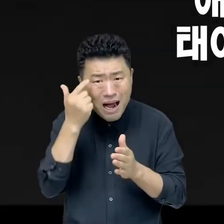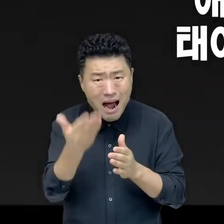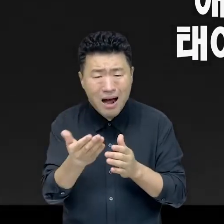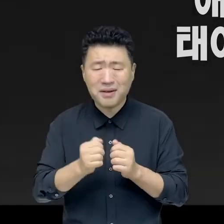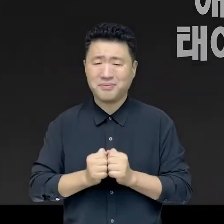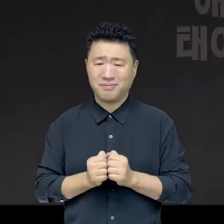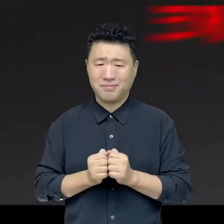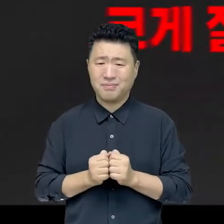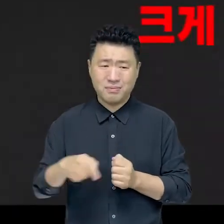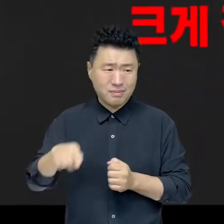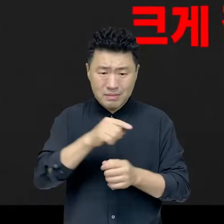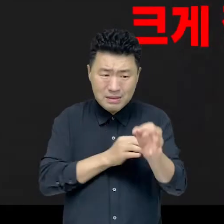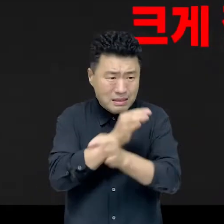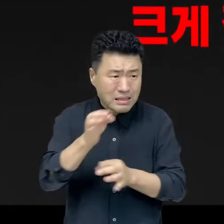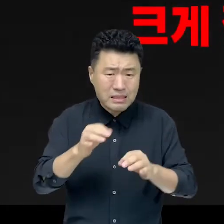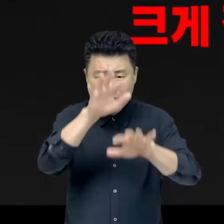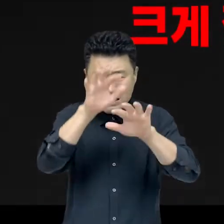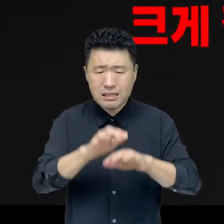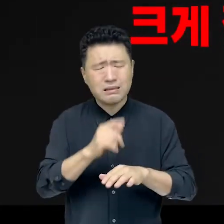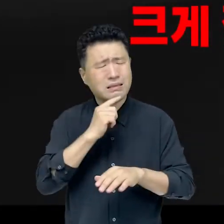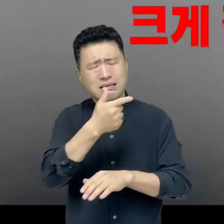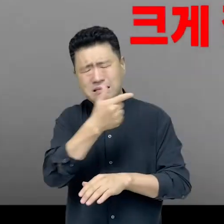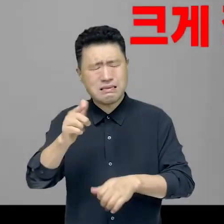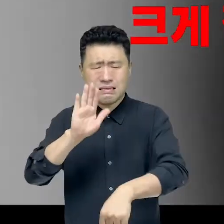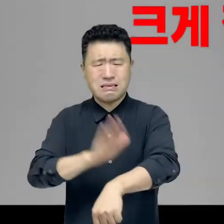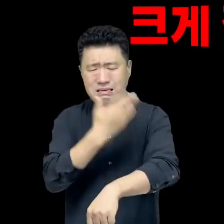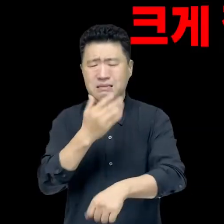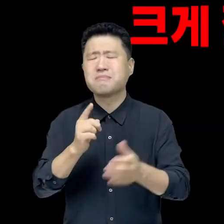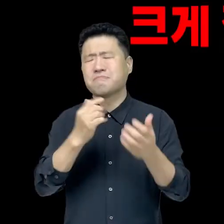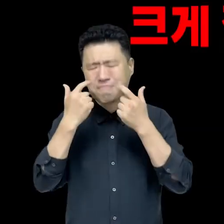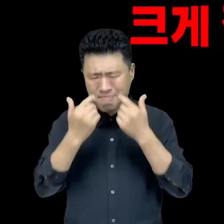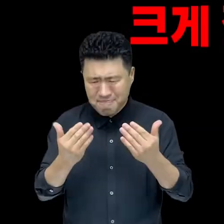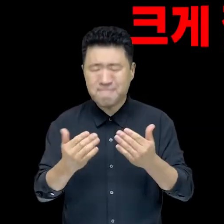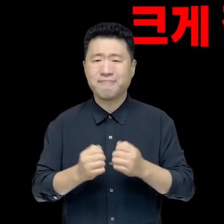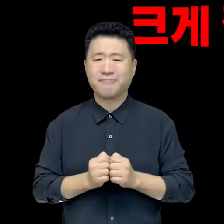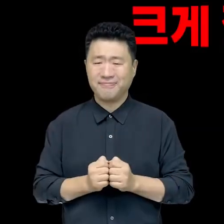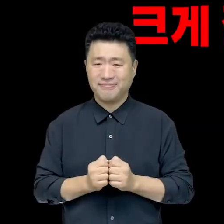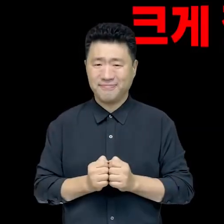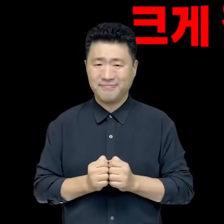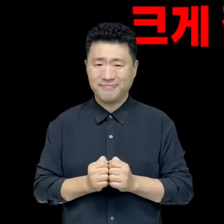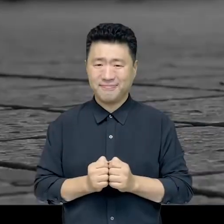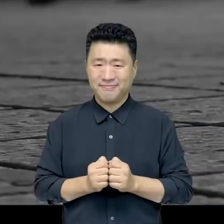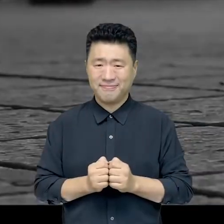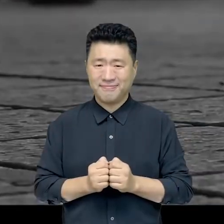없다면 우리의 경제 시스템은 크게 잘못된 것이 분명하다.